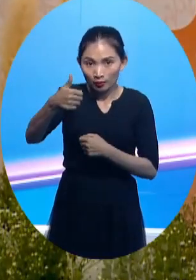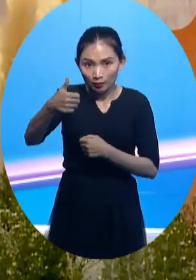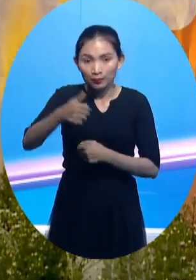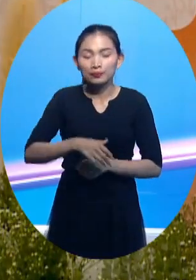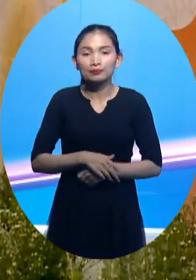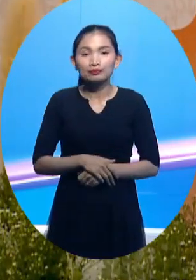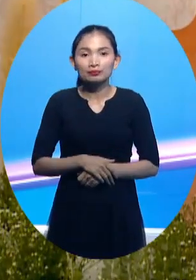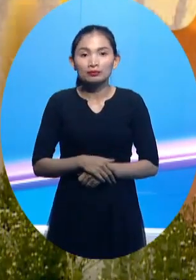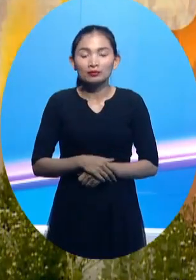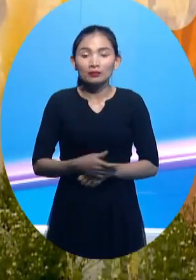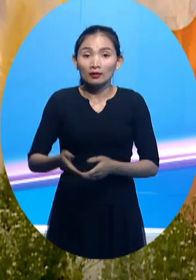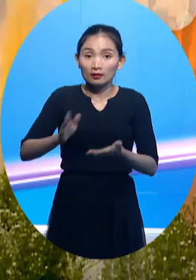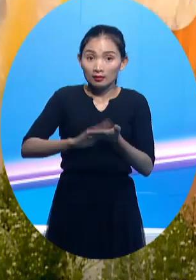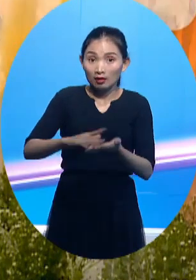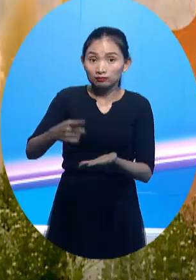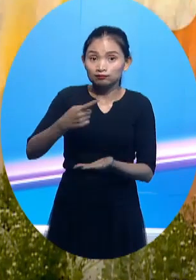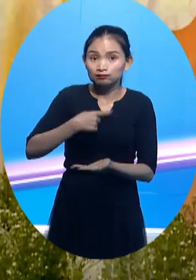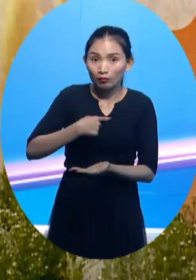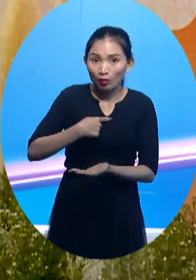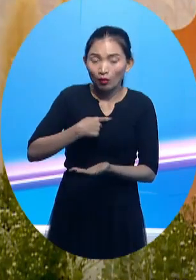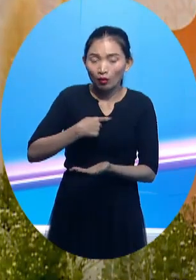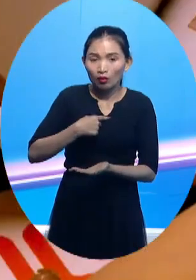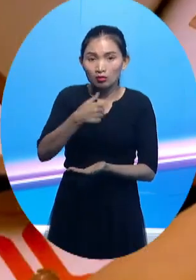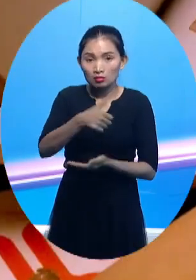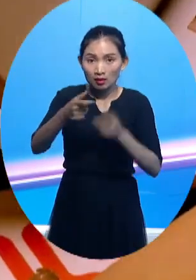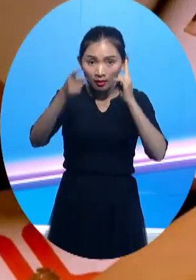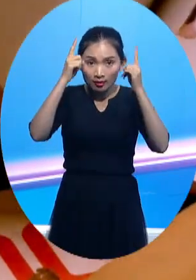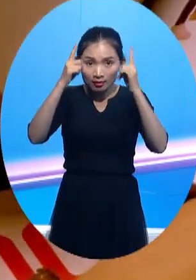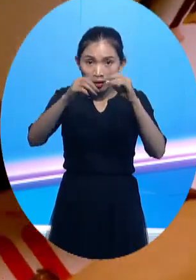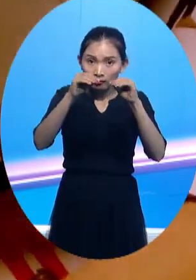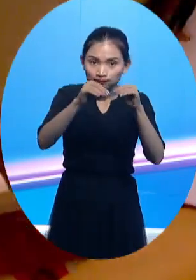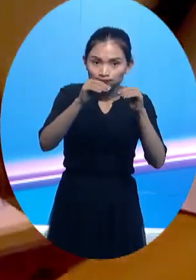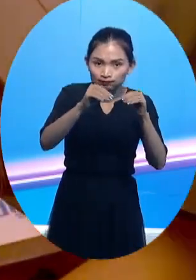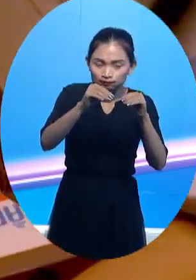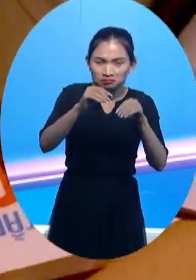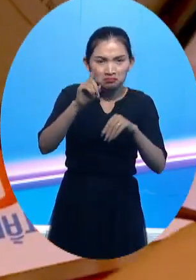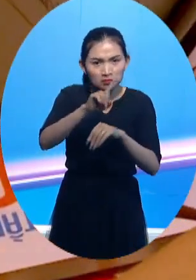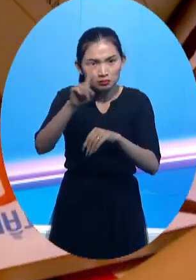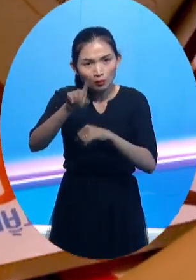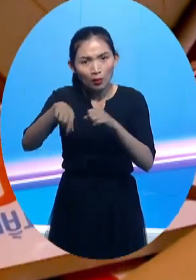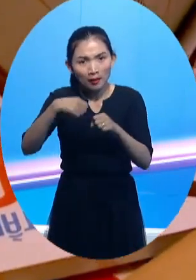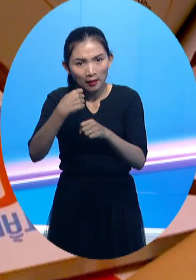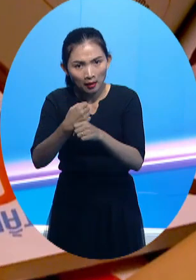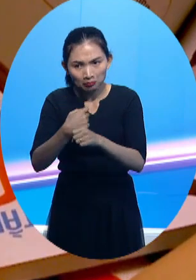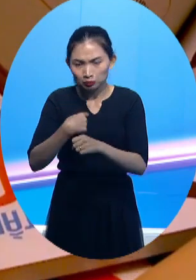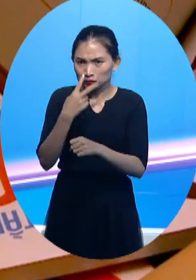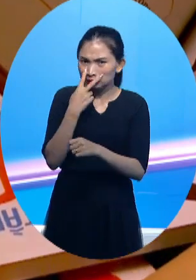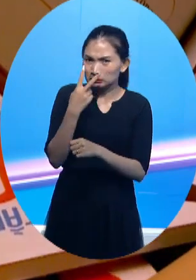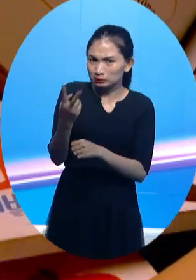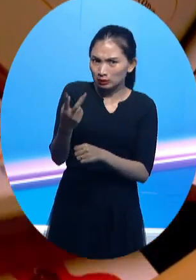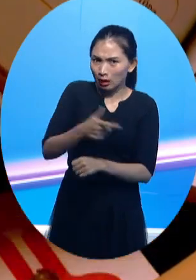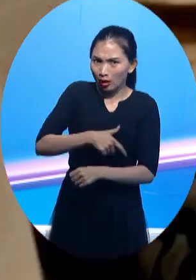trên hương vị là một nhà nhà đào tạo với hơn 11 n00 nghề thì cho tới thời điểm này thì tôi đã thấy rất là nhiều hội viên của tôi